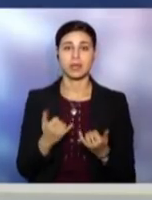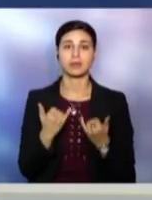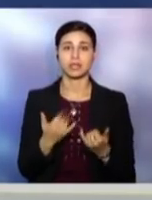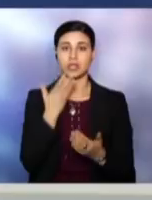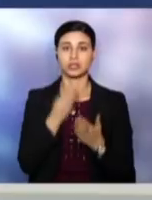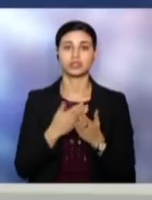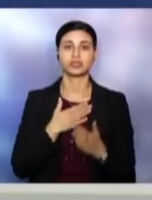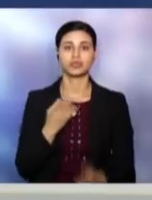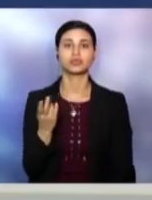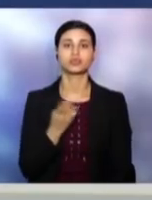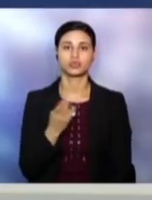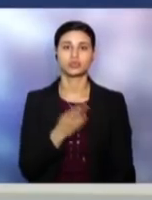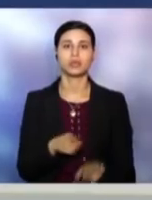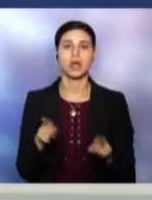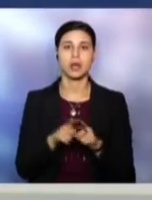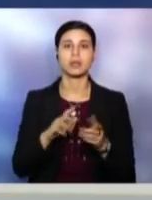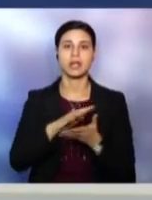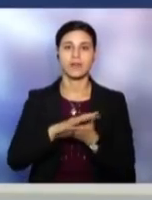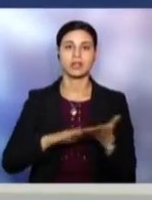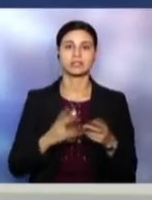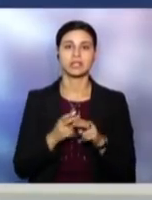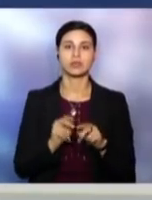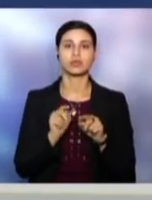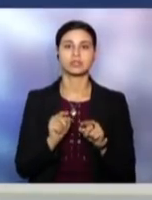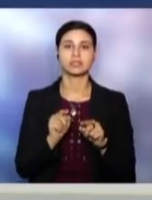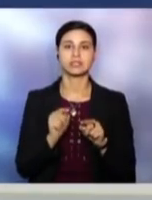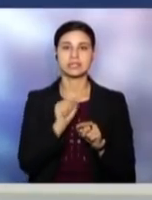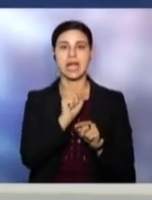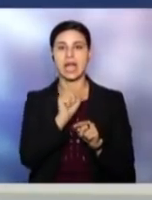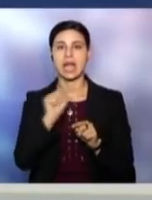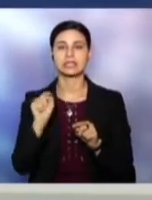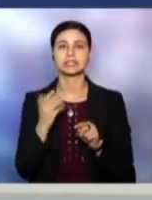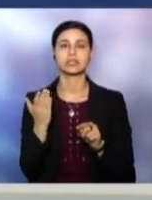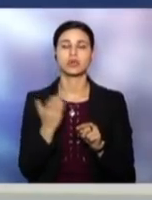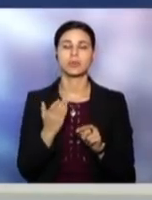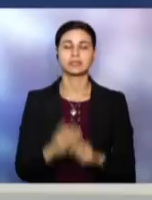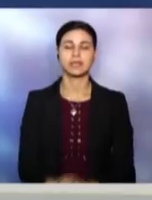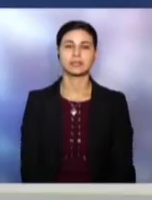უნდა ერთგვარად გავაგრძელოთ ის ანატომიური ხაზი, რომელსაც